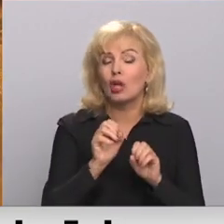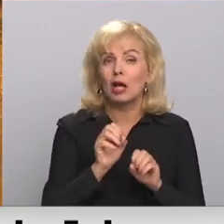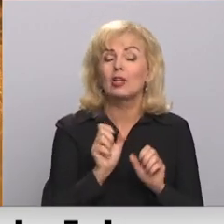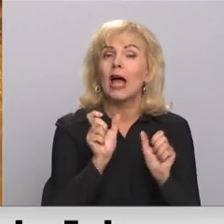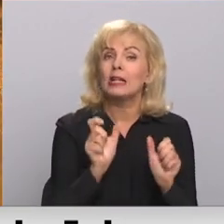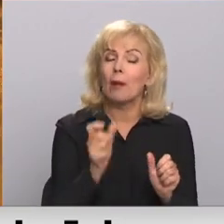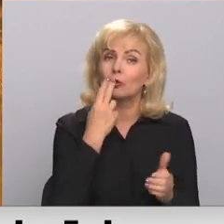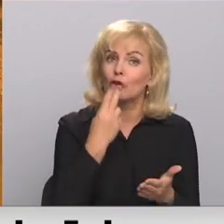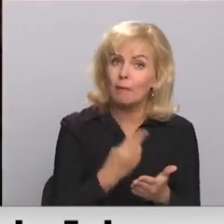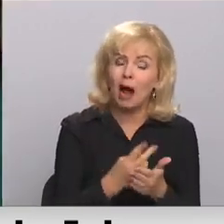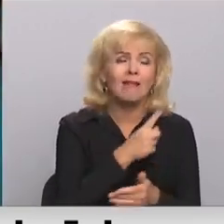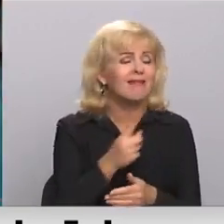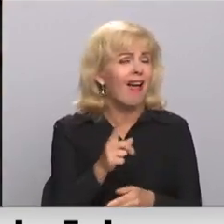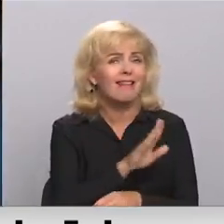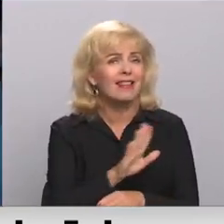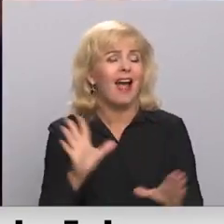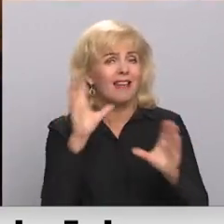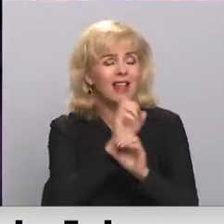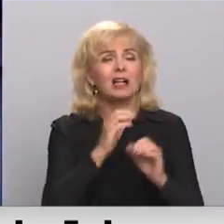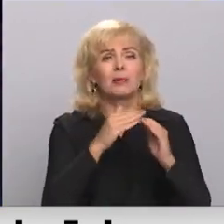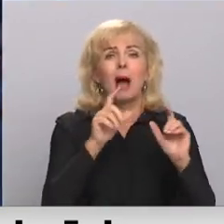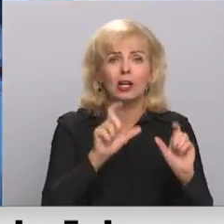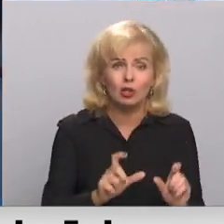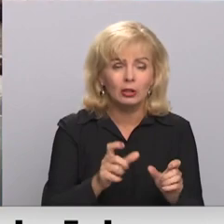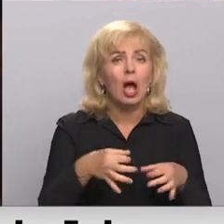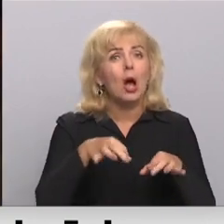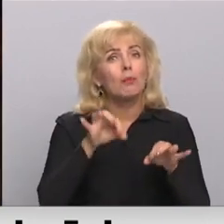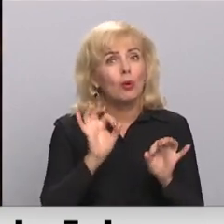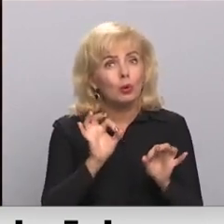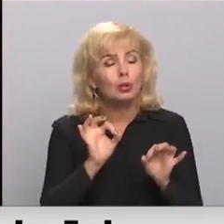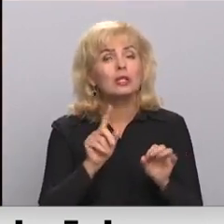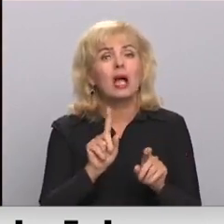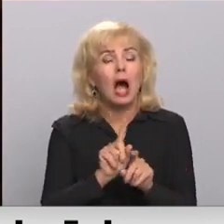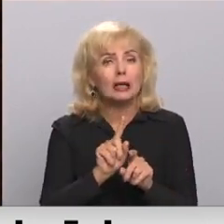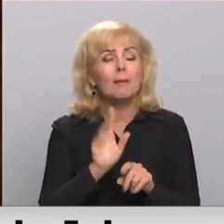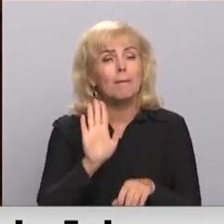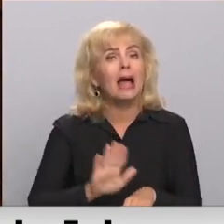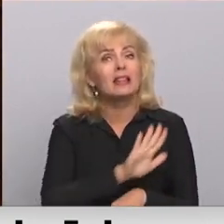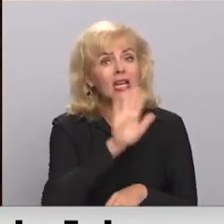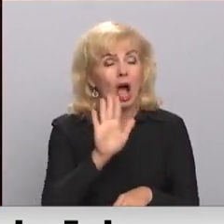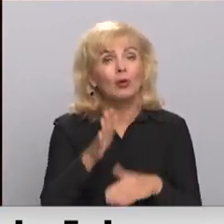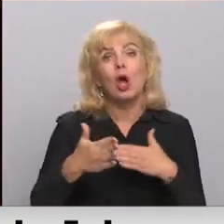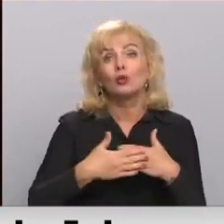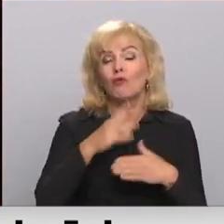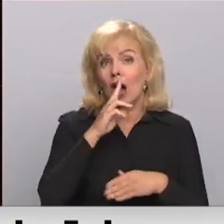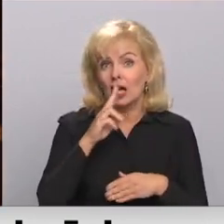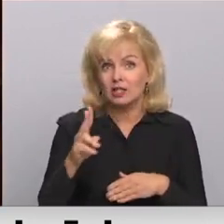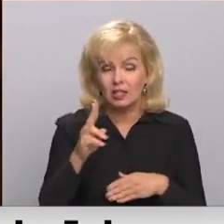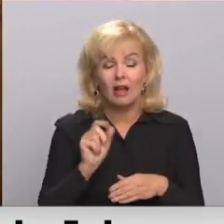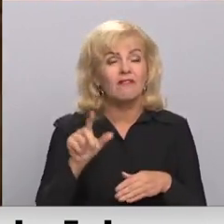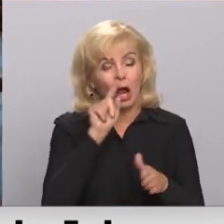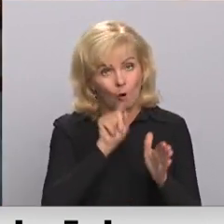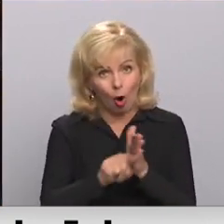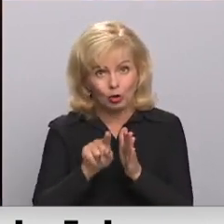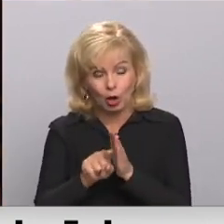ierobežojumu paredz ne tikai nakts mājasēdi, bet būtiski skar arī dienas gaitas. Tādēļ tuvākajās nedēļās pastiprināta